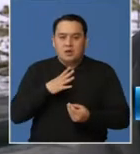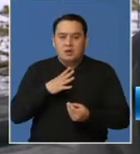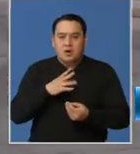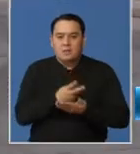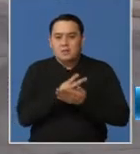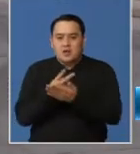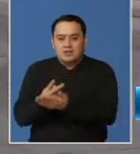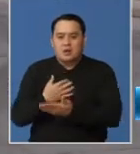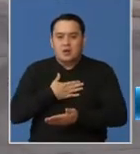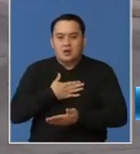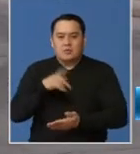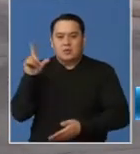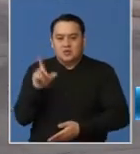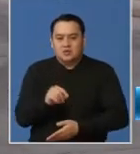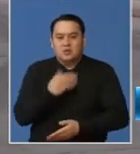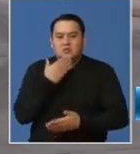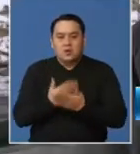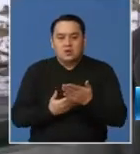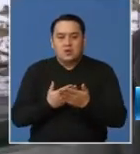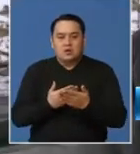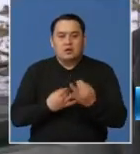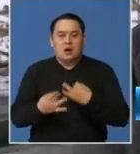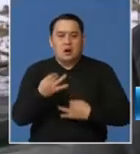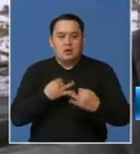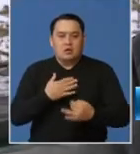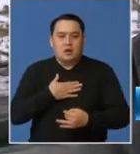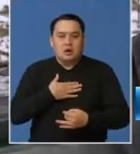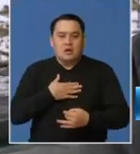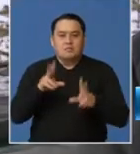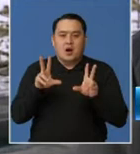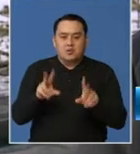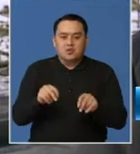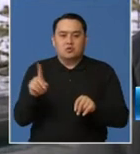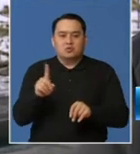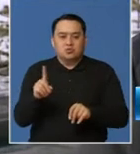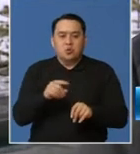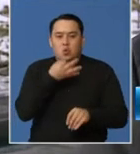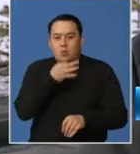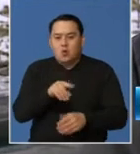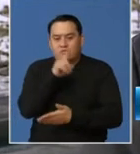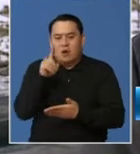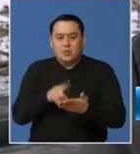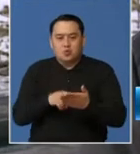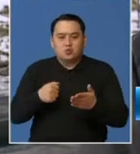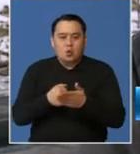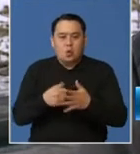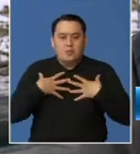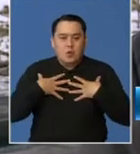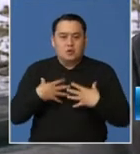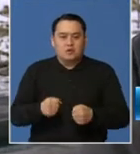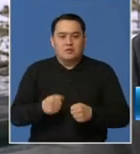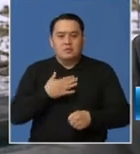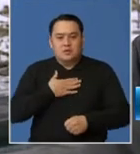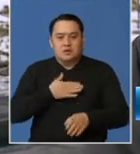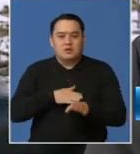палату перевели, его тоже приезжали. Со своим сотрудником разговаривал, я ему тоже пообещал. Я говорю, любой вопрос, говорю, вот до полного выздоровления,